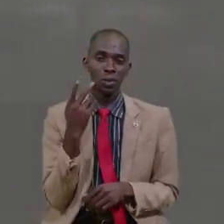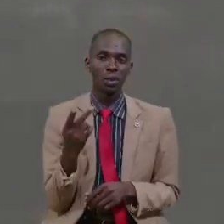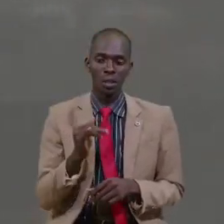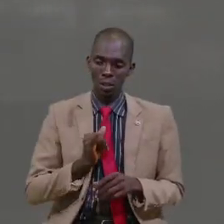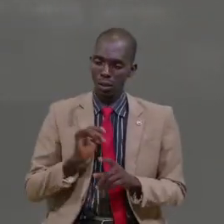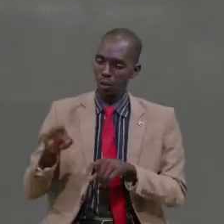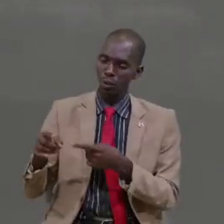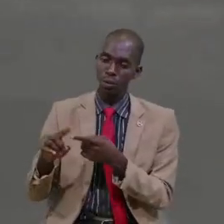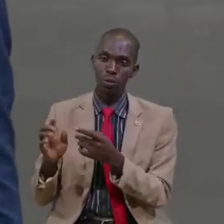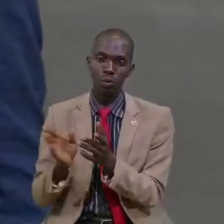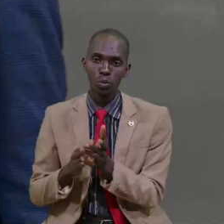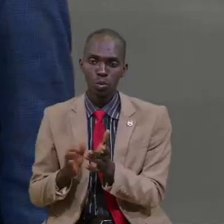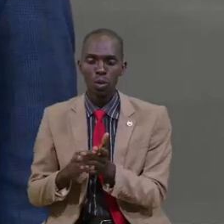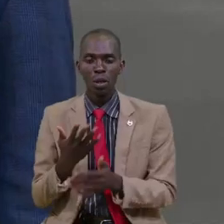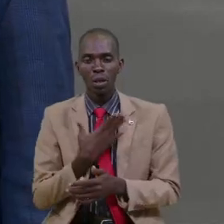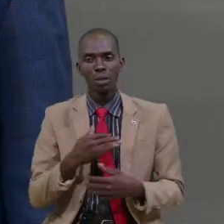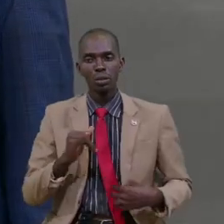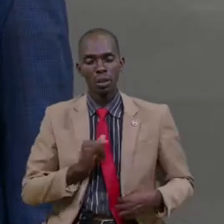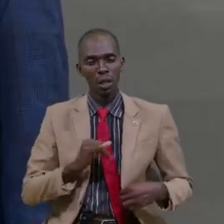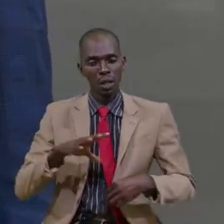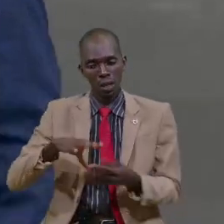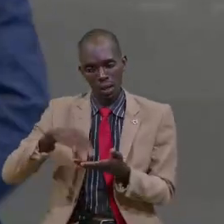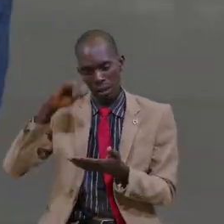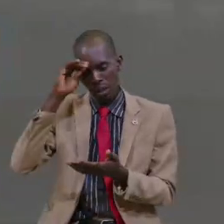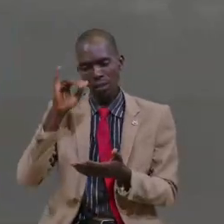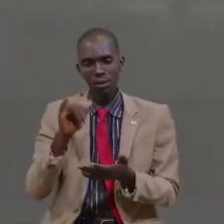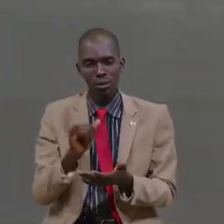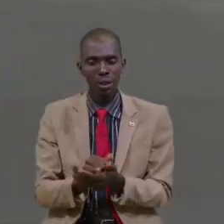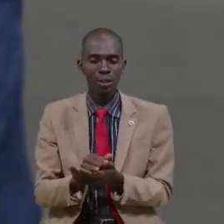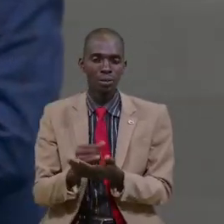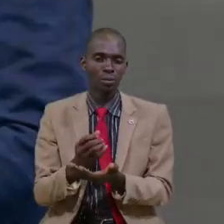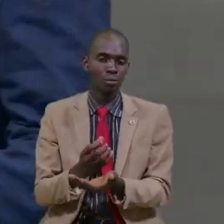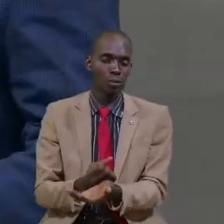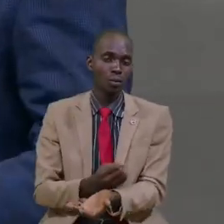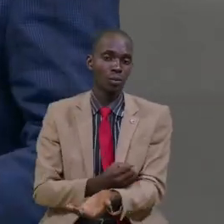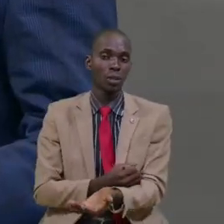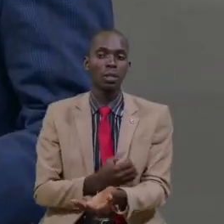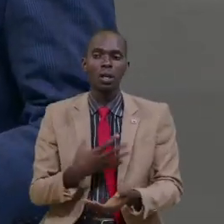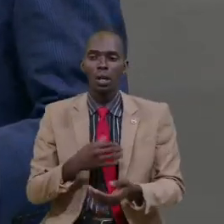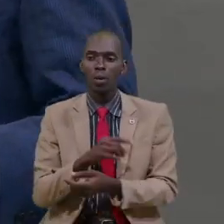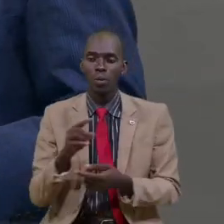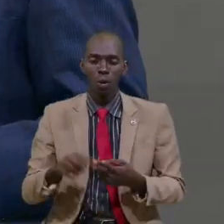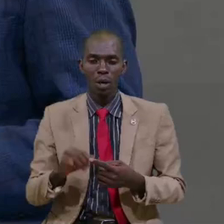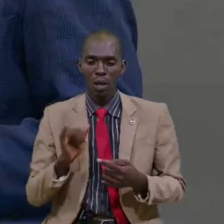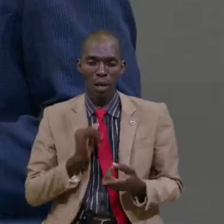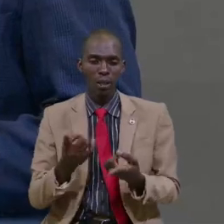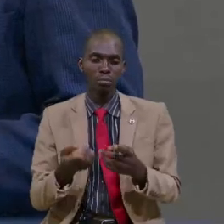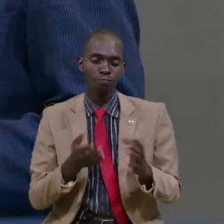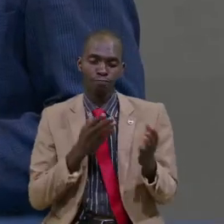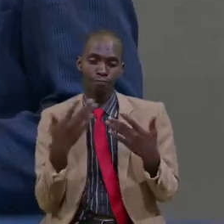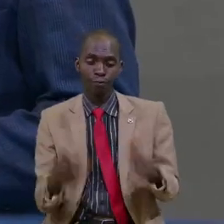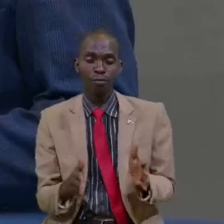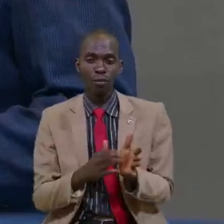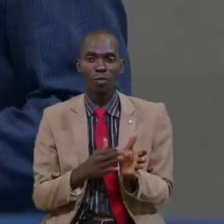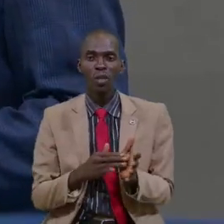Moi, j'étais à l'école et j'ai appris telle matière. Et quand j'étais sorti